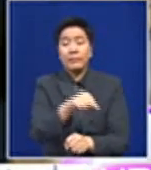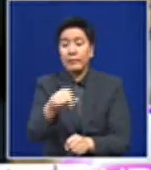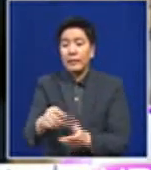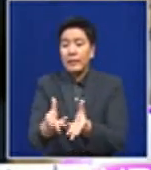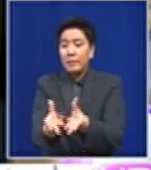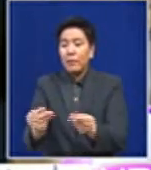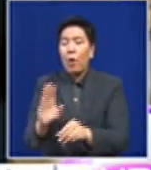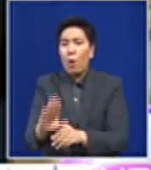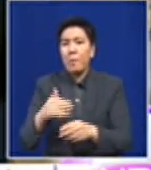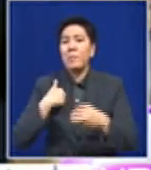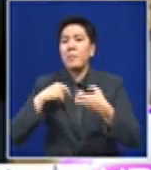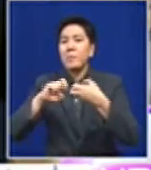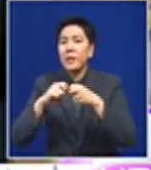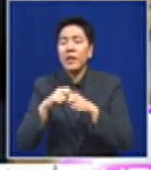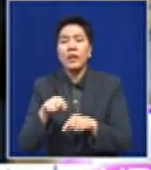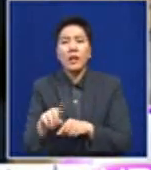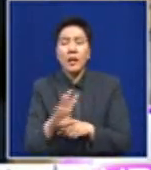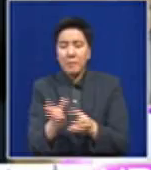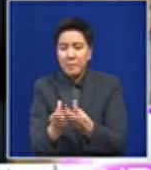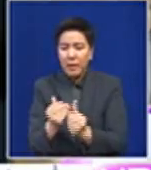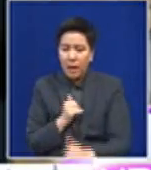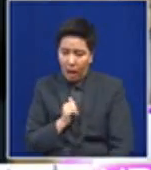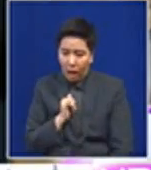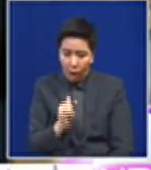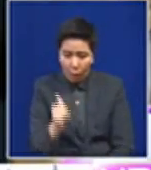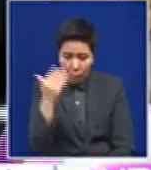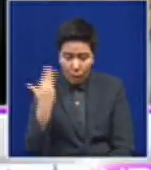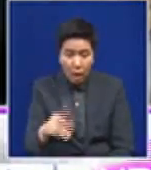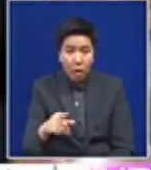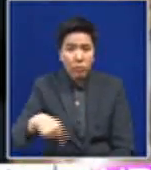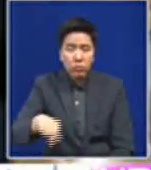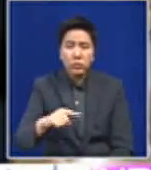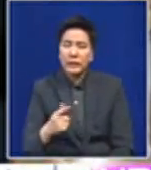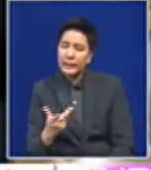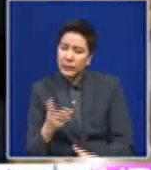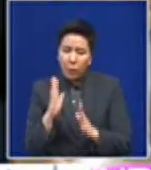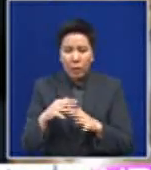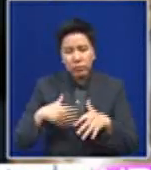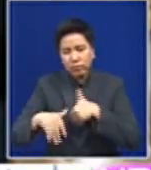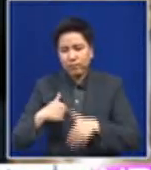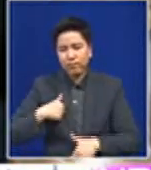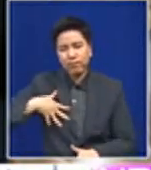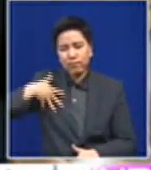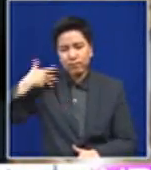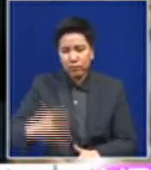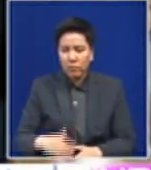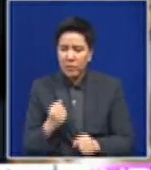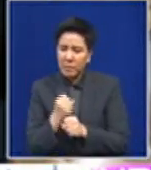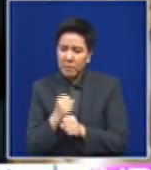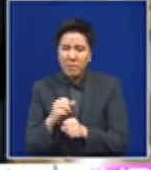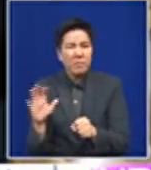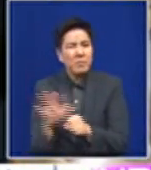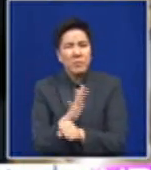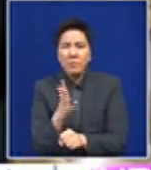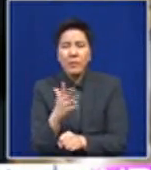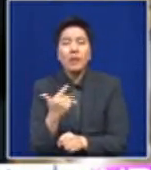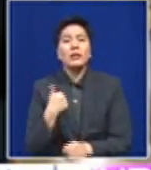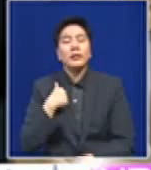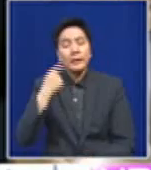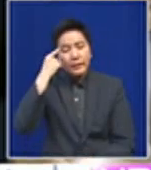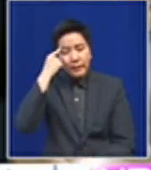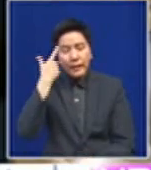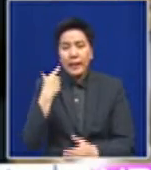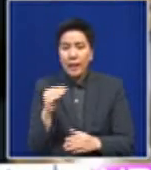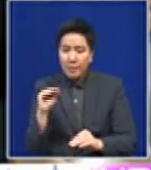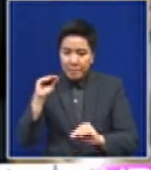ที่เนี่ยมีปัญหาเรื่องของพื้นที่ที่เข้าไปแล้วก็อาจจะทำความไม่สะดวกให้กับประชาชนหรือใช้งานได้ไม่ดีมากพอเราก็ลงราย